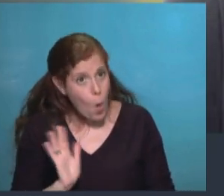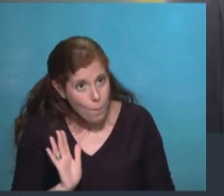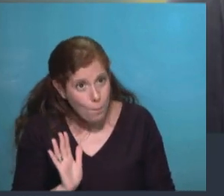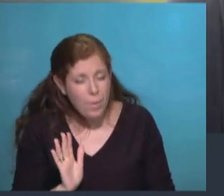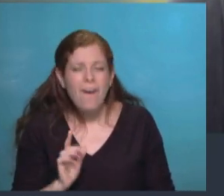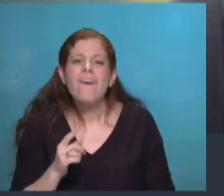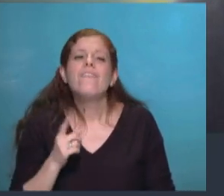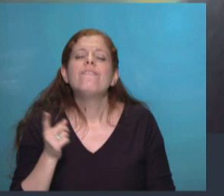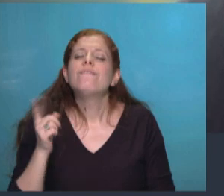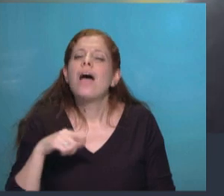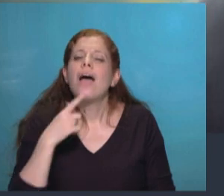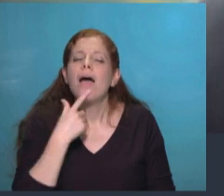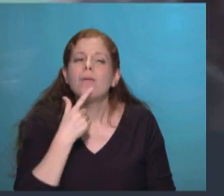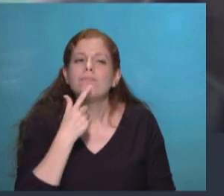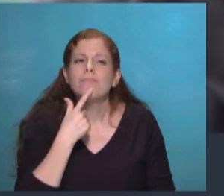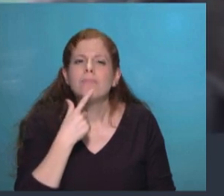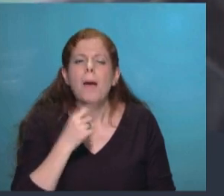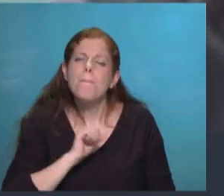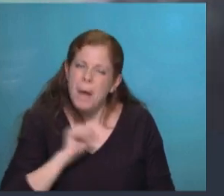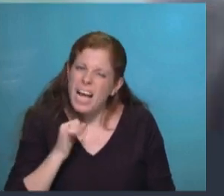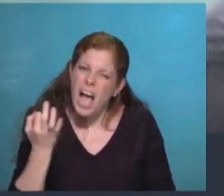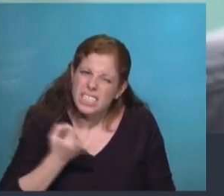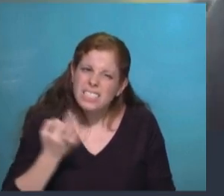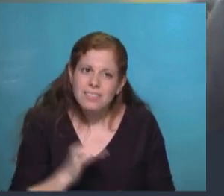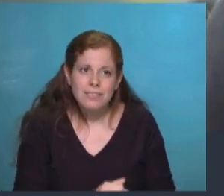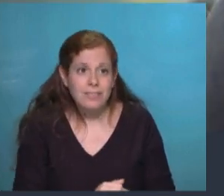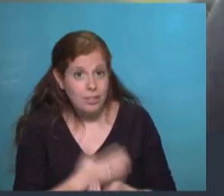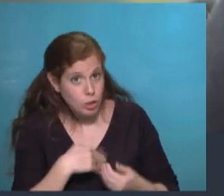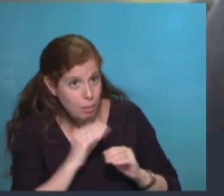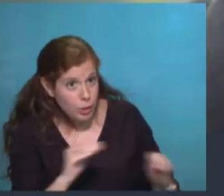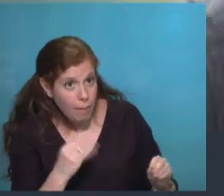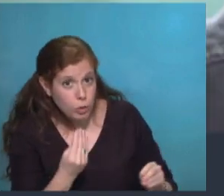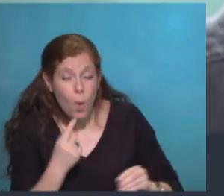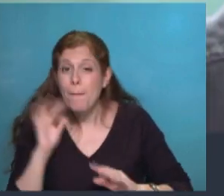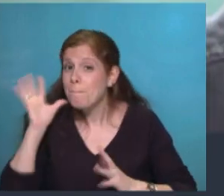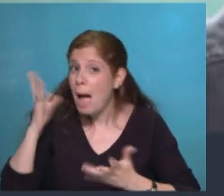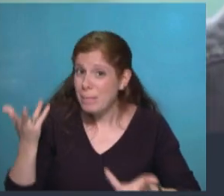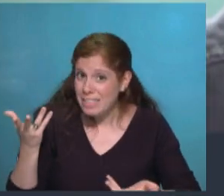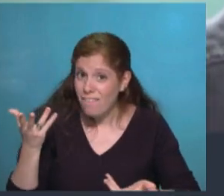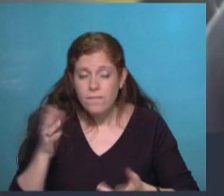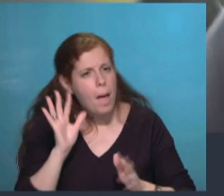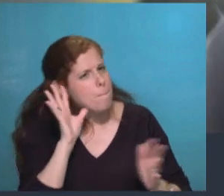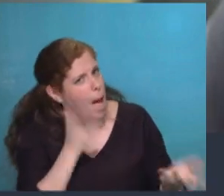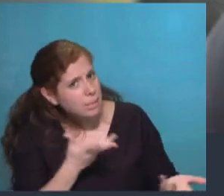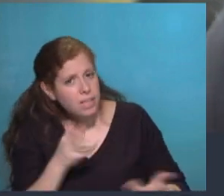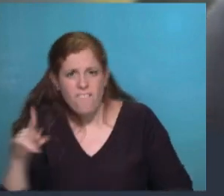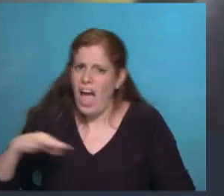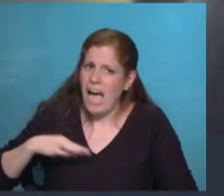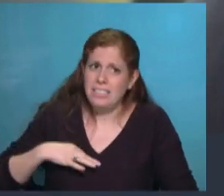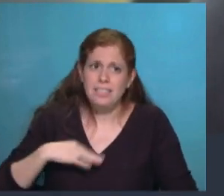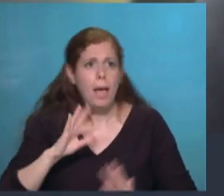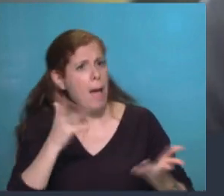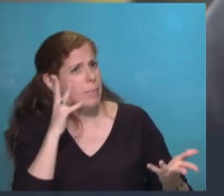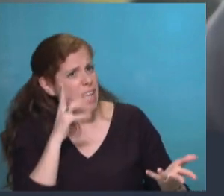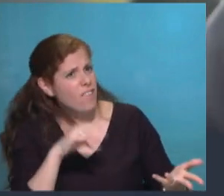And פוגס. Want me to teach you something? Yes, please. מה המצב? מה המצב? אחי. מה המצב,